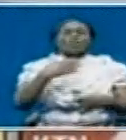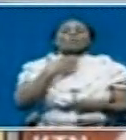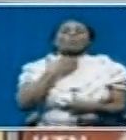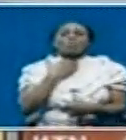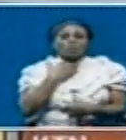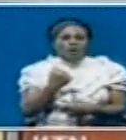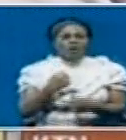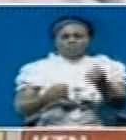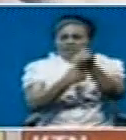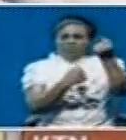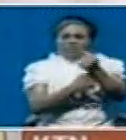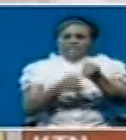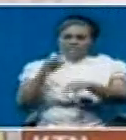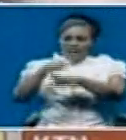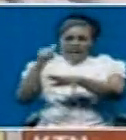kama hao sana wakuje wengi.